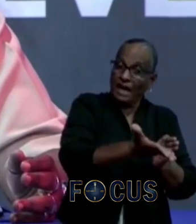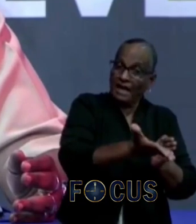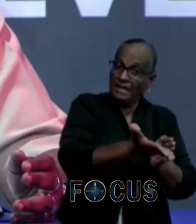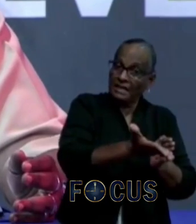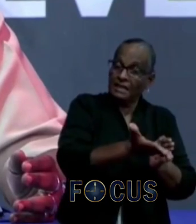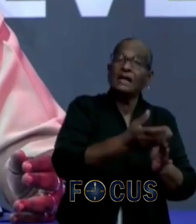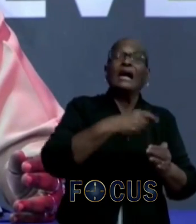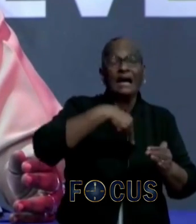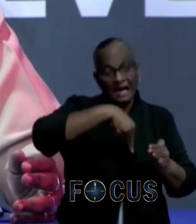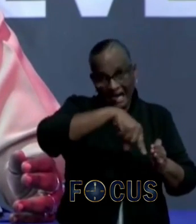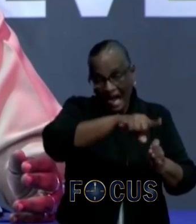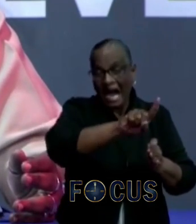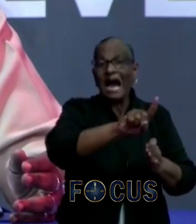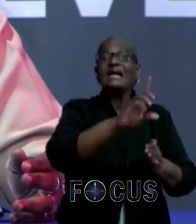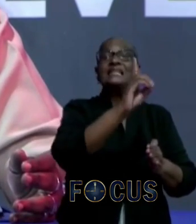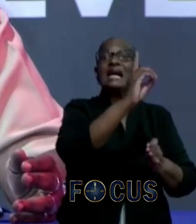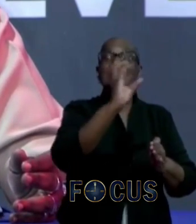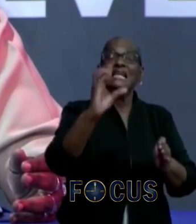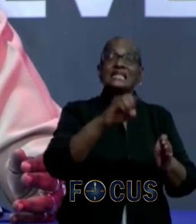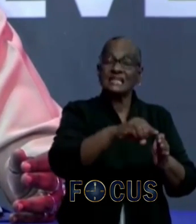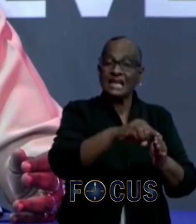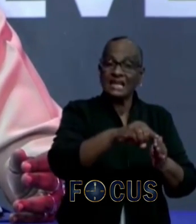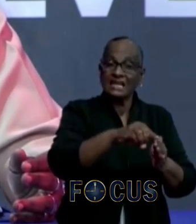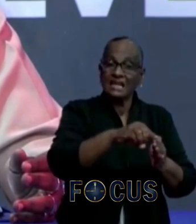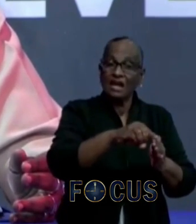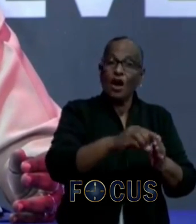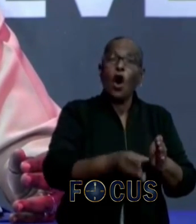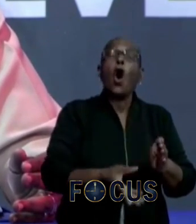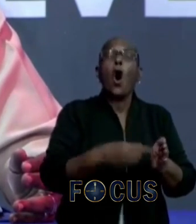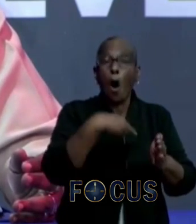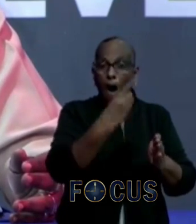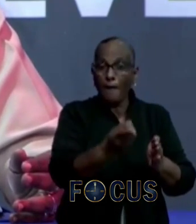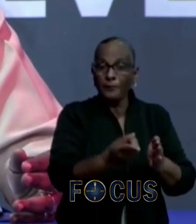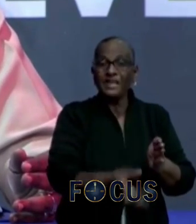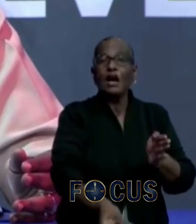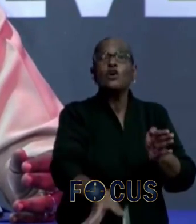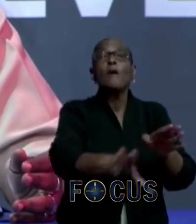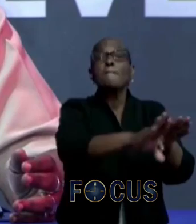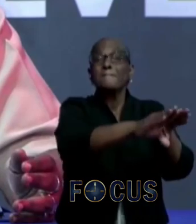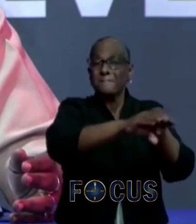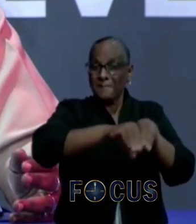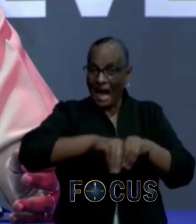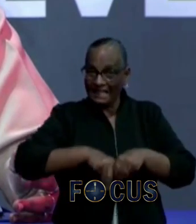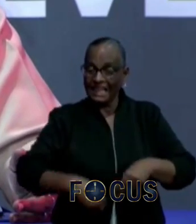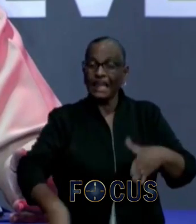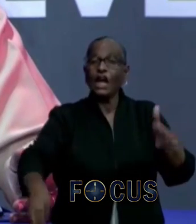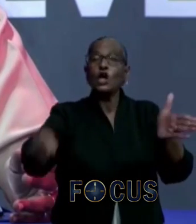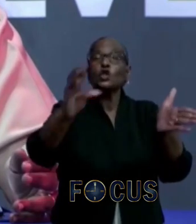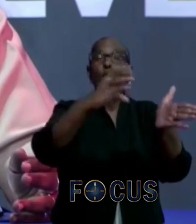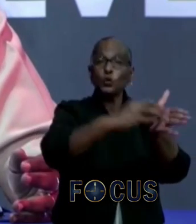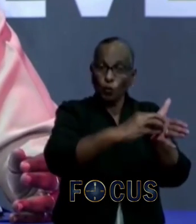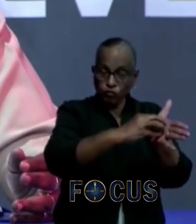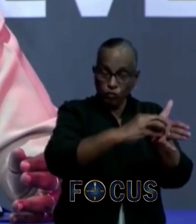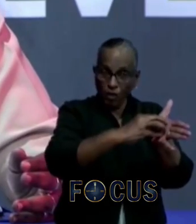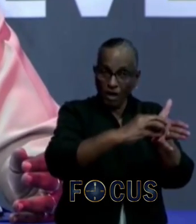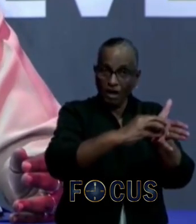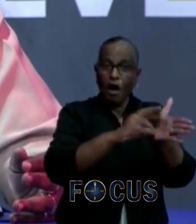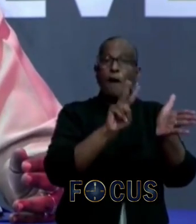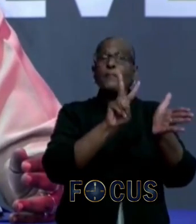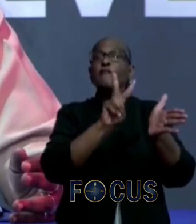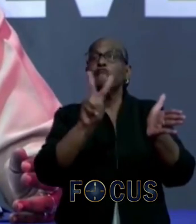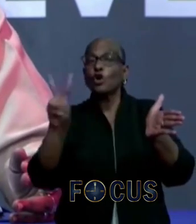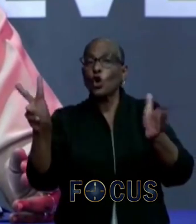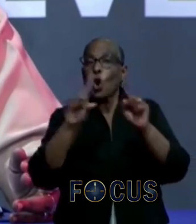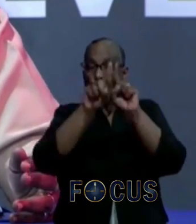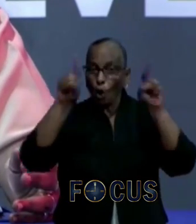kan u naar het commissariaat gaan om de toegevoegde maatregelen toch, die behoren bij uw